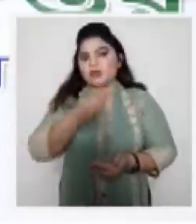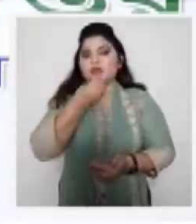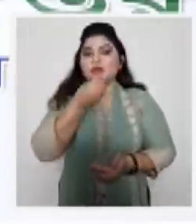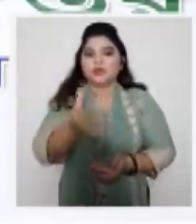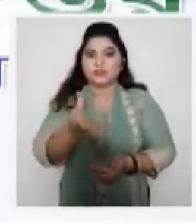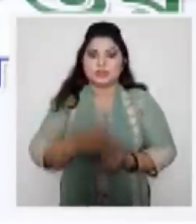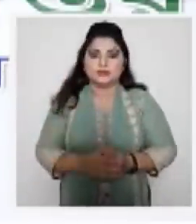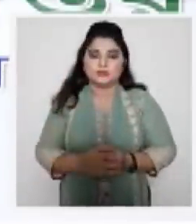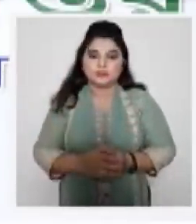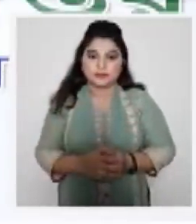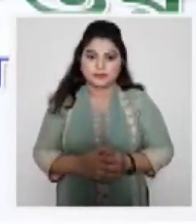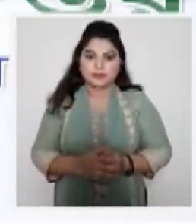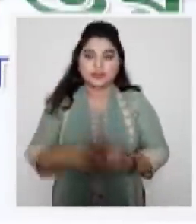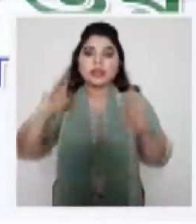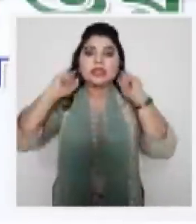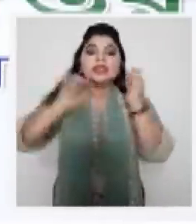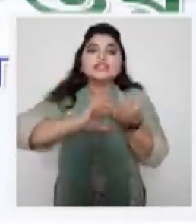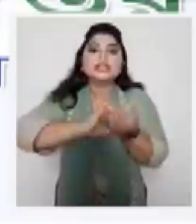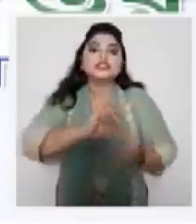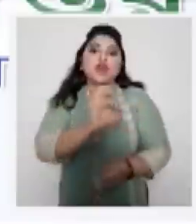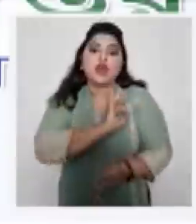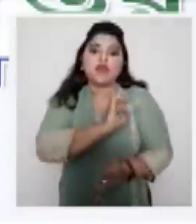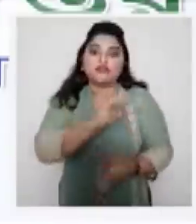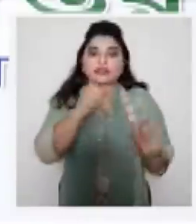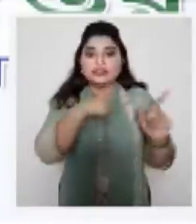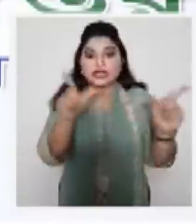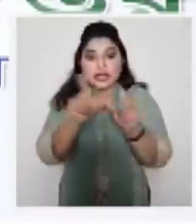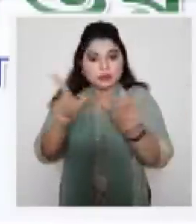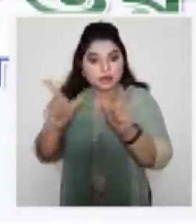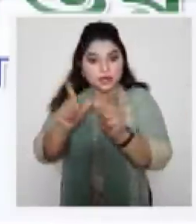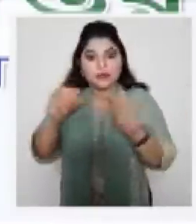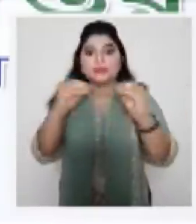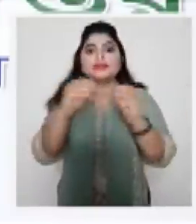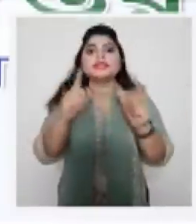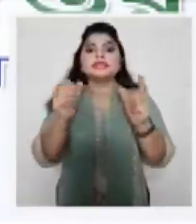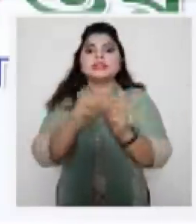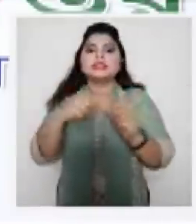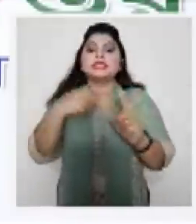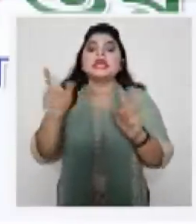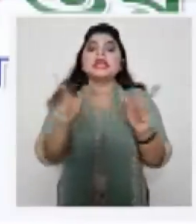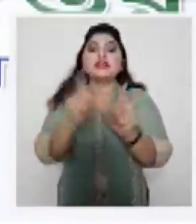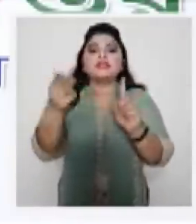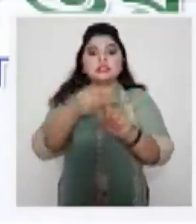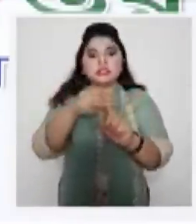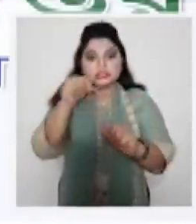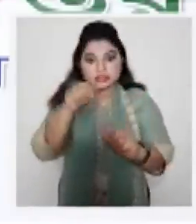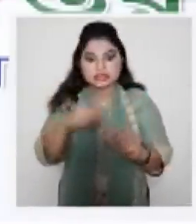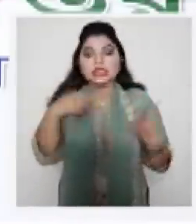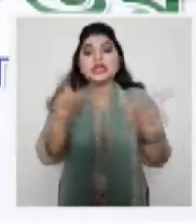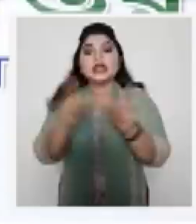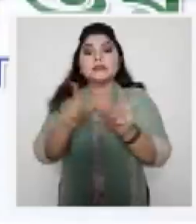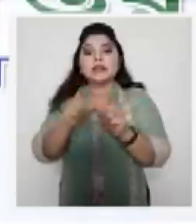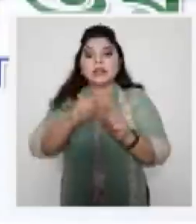গাইডলাইনগুলি আমাদের যা নির্দেশনা এবং গাইডলাইন ডিজিএইচএসের স্বাস্থ্য অধিদপ্তরের ওয়েবসাইটে পাওয়া যায়